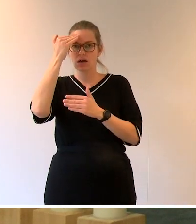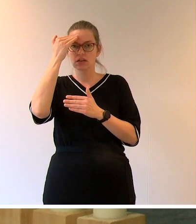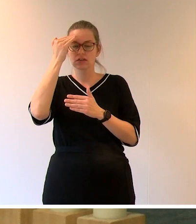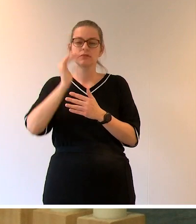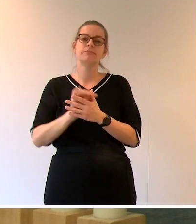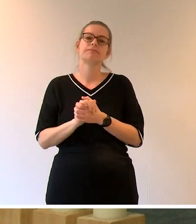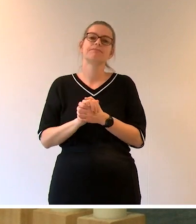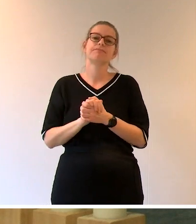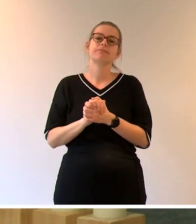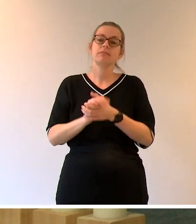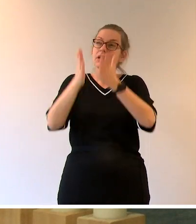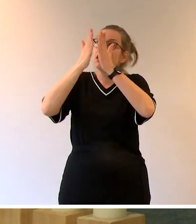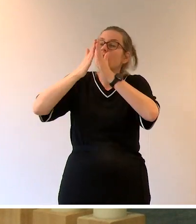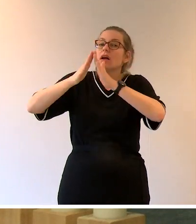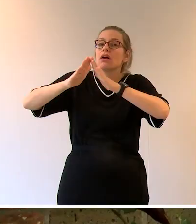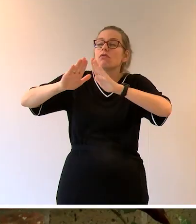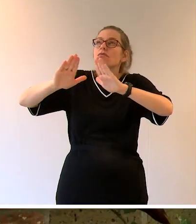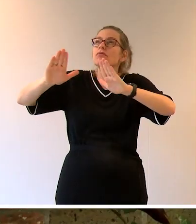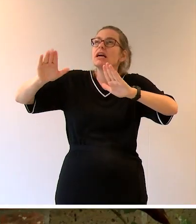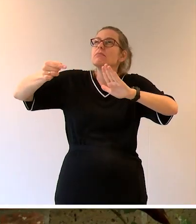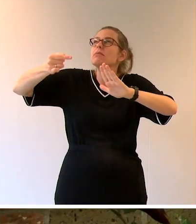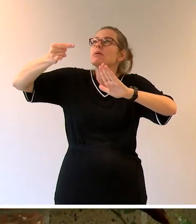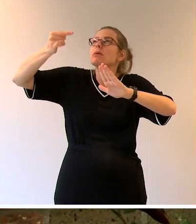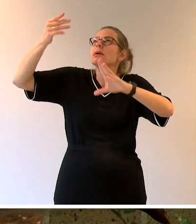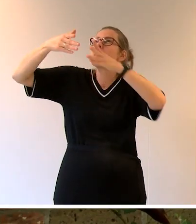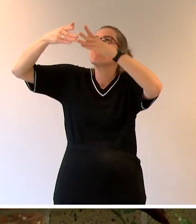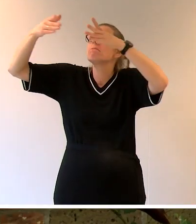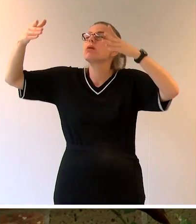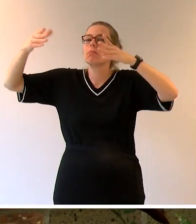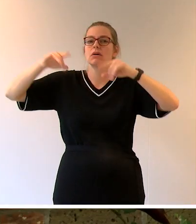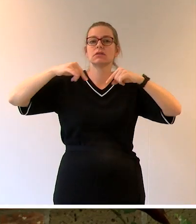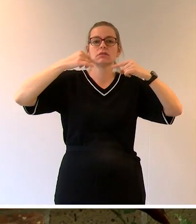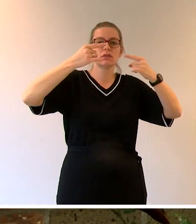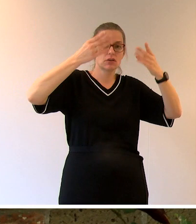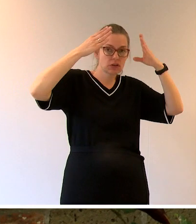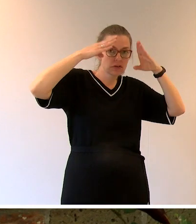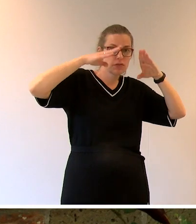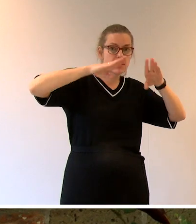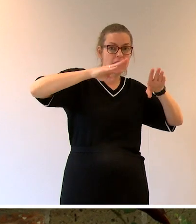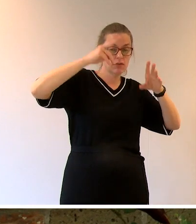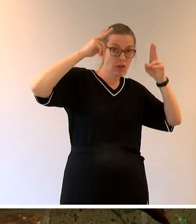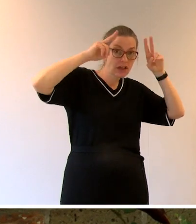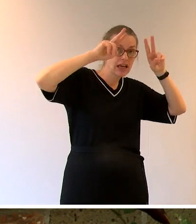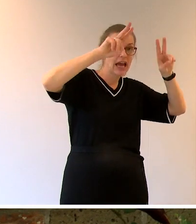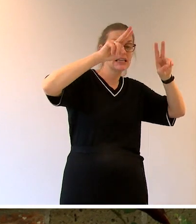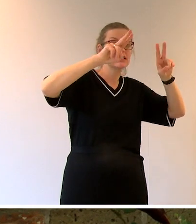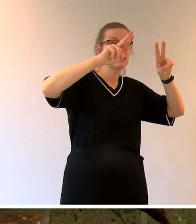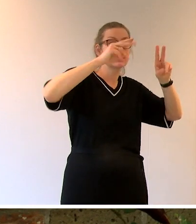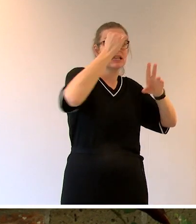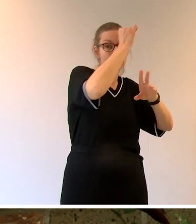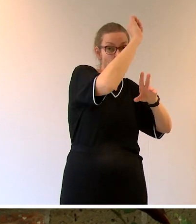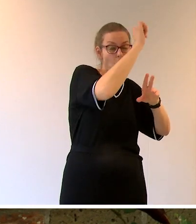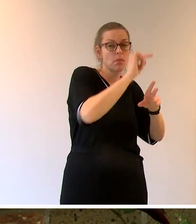de vrede die groter is dan de vrede van de keizer in Rome.